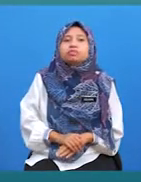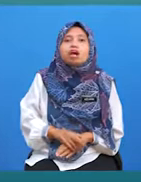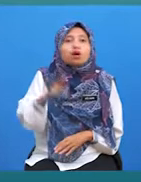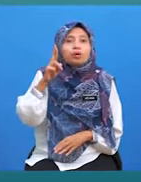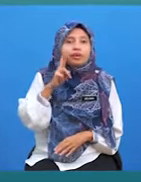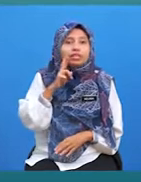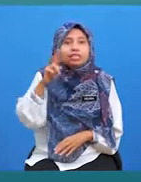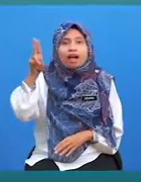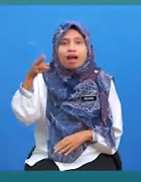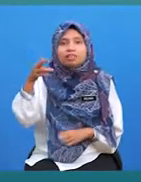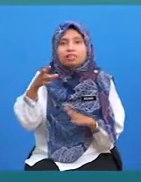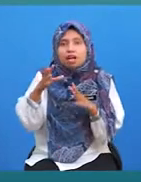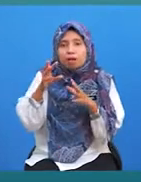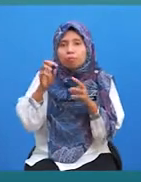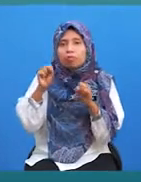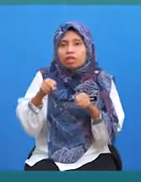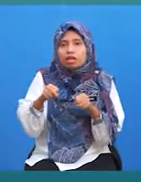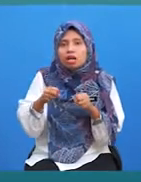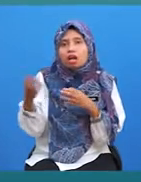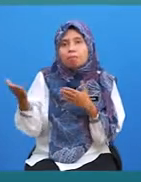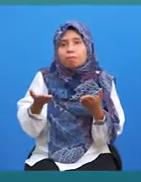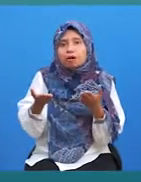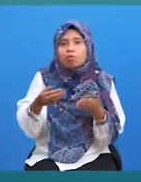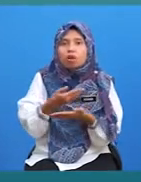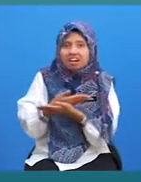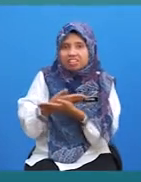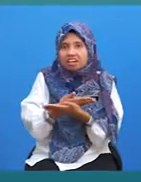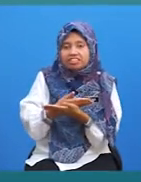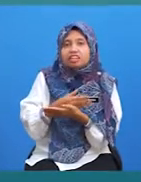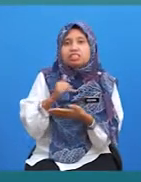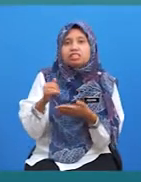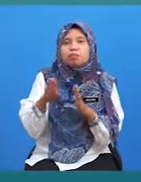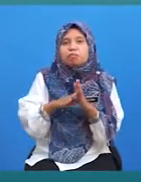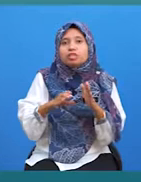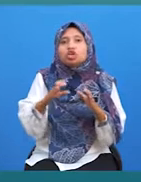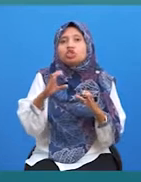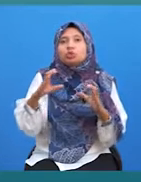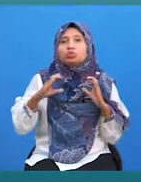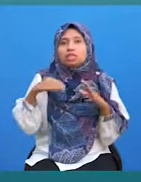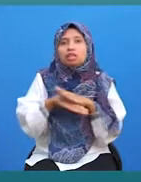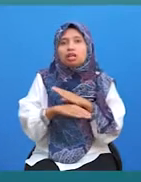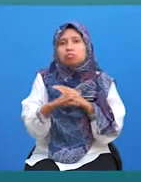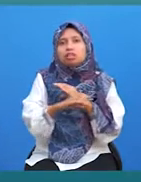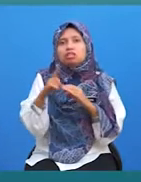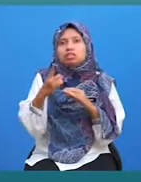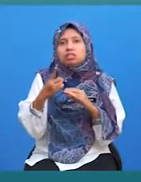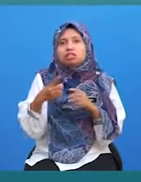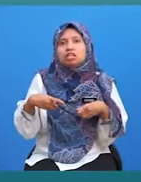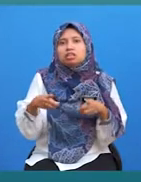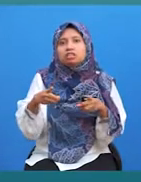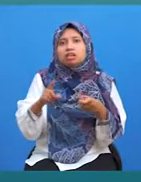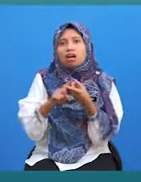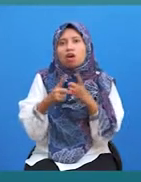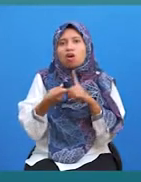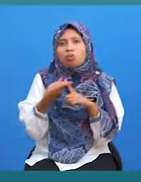Rohani hanya mampu membawa anak-anaknya bercuti dalam negara sahaja, sedangkan